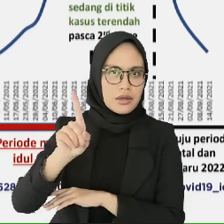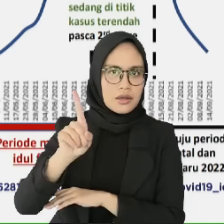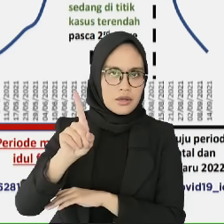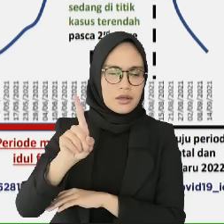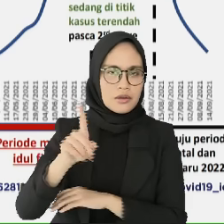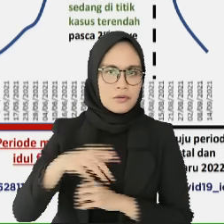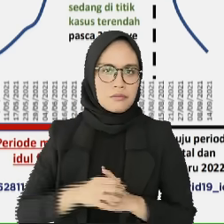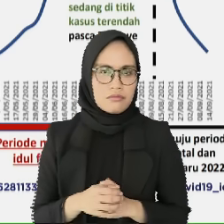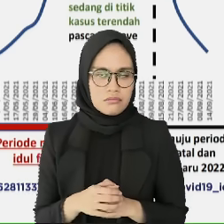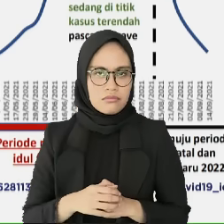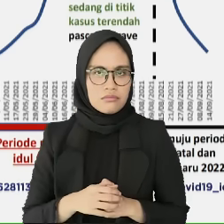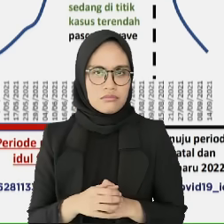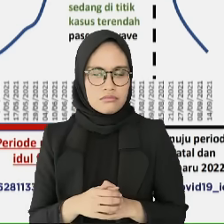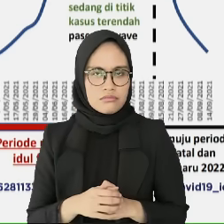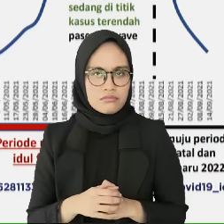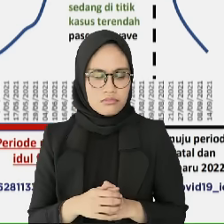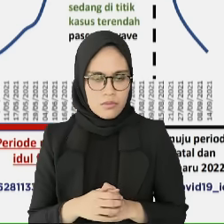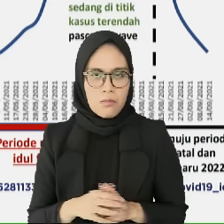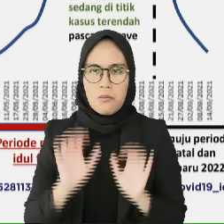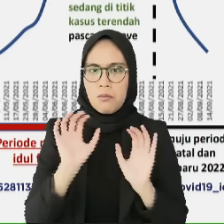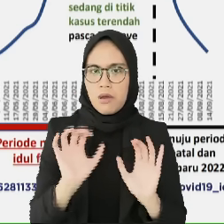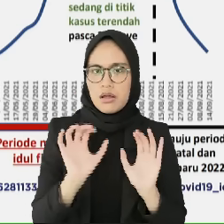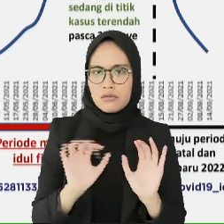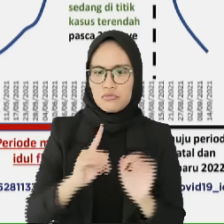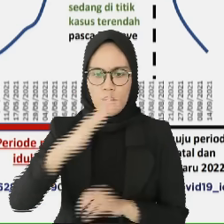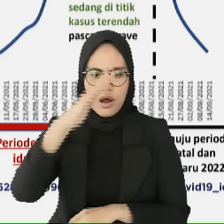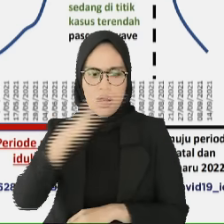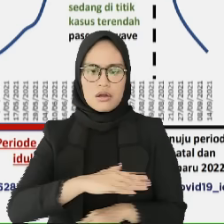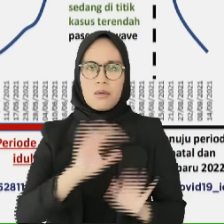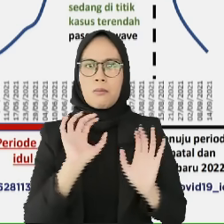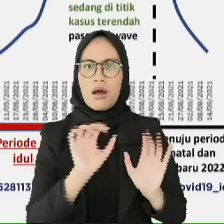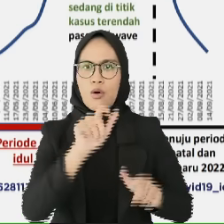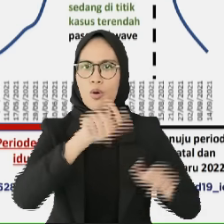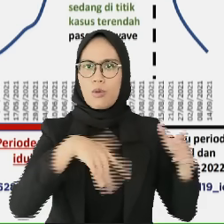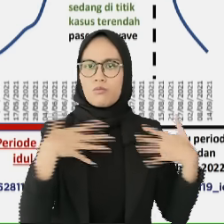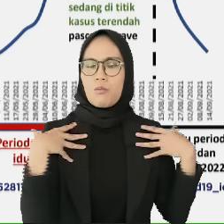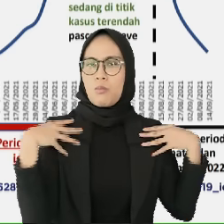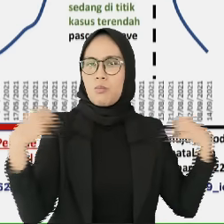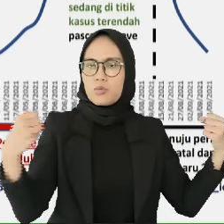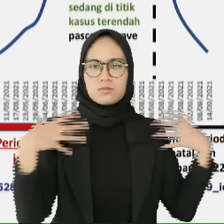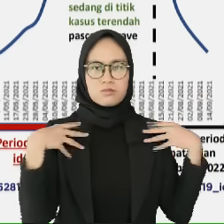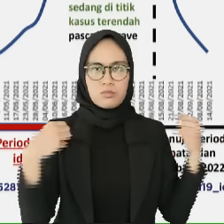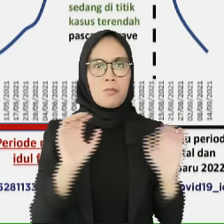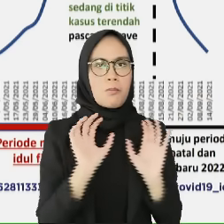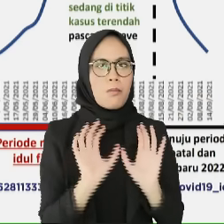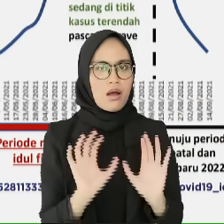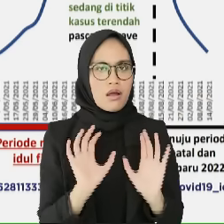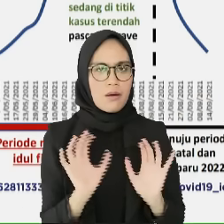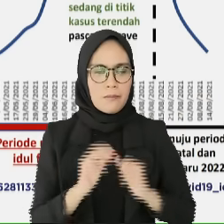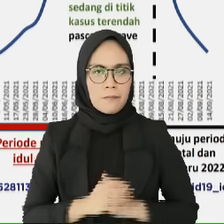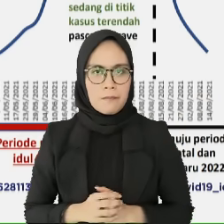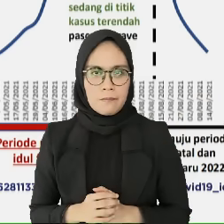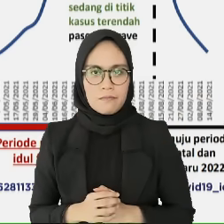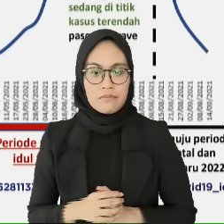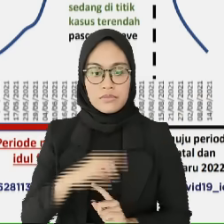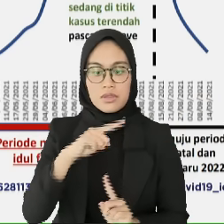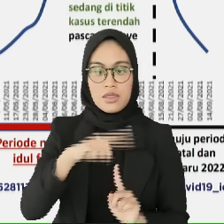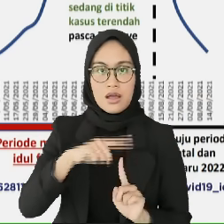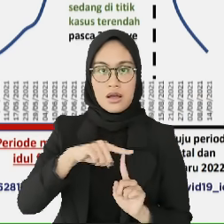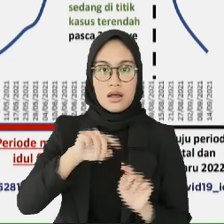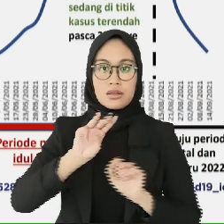harian yang terus meningkat beberapa kali lipat dari kasus positif setiap harinya. Bahkan pada tanggal